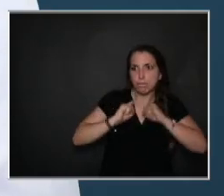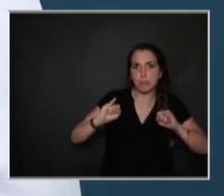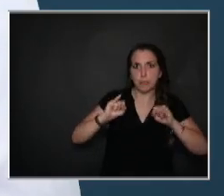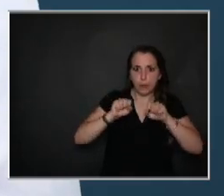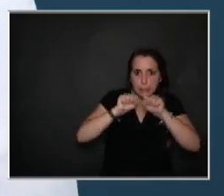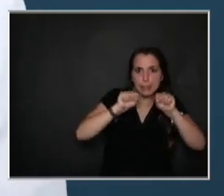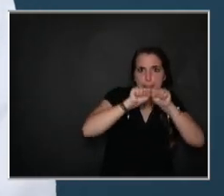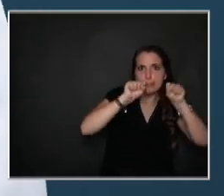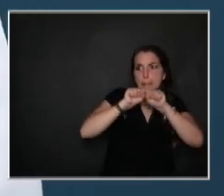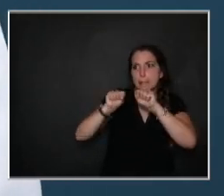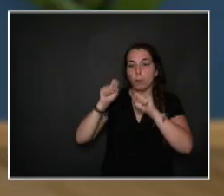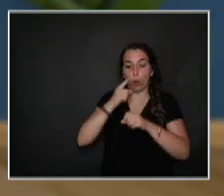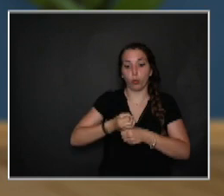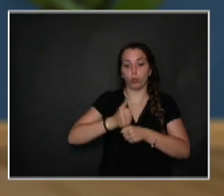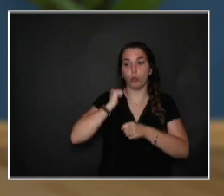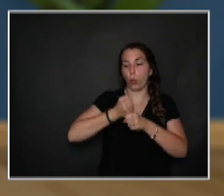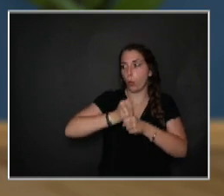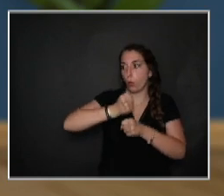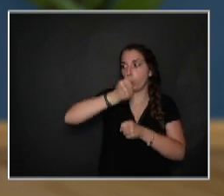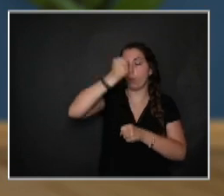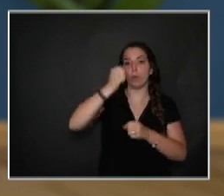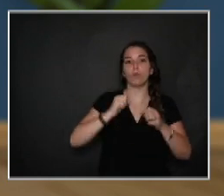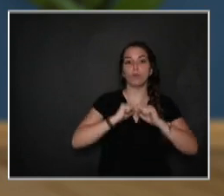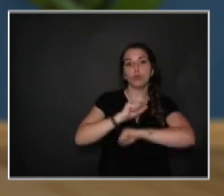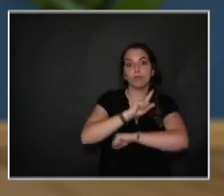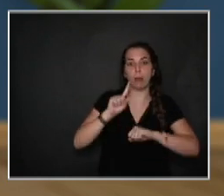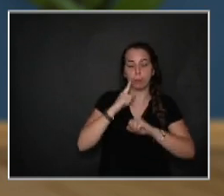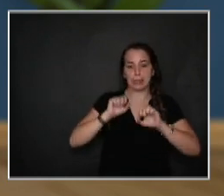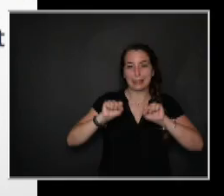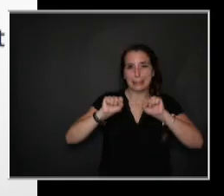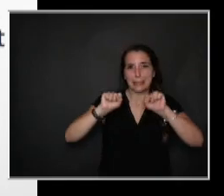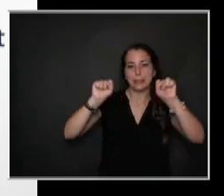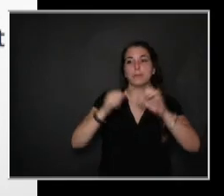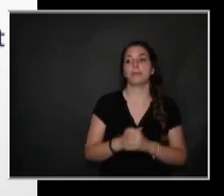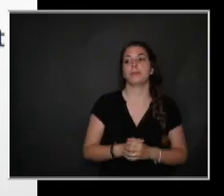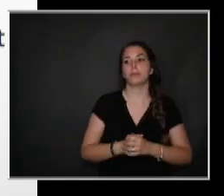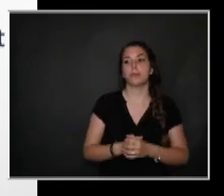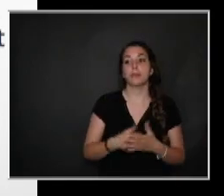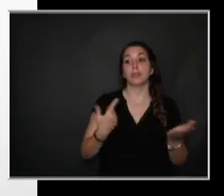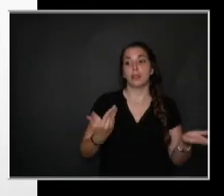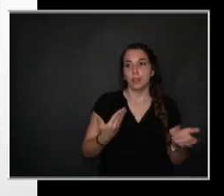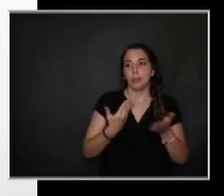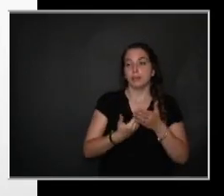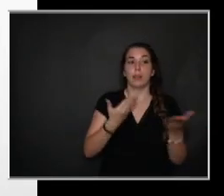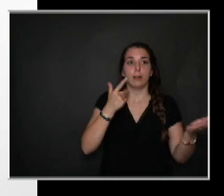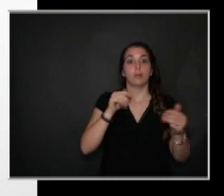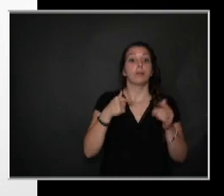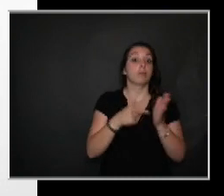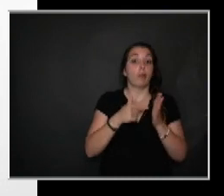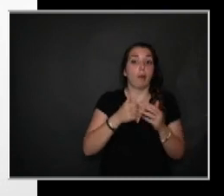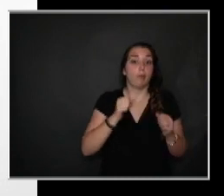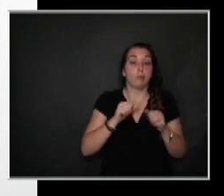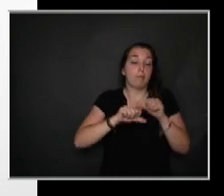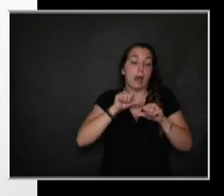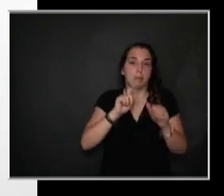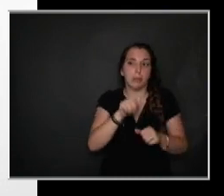il faut immobiliser au maximum la colonne vertébrale. Et puis, quand on appuie dessus, on réveille cette douleur. Alors, le